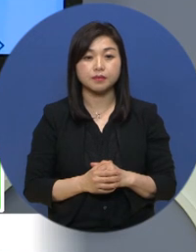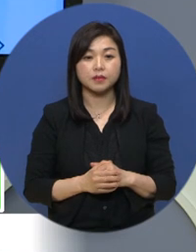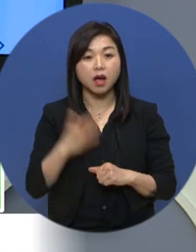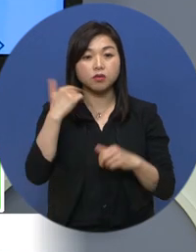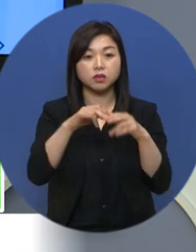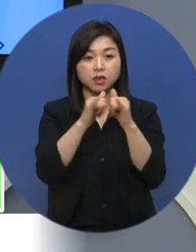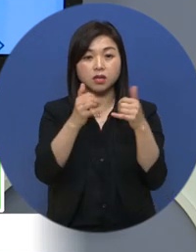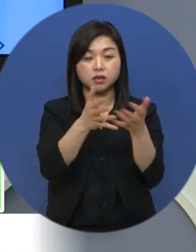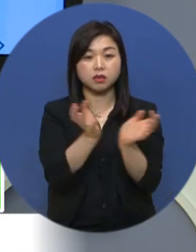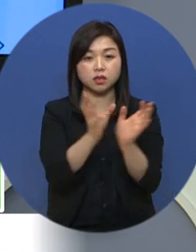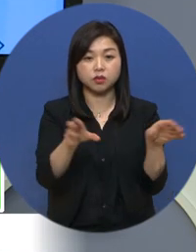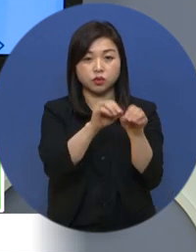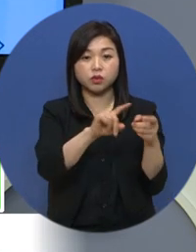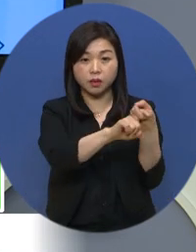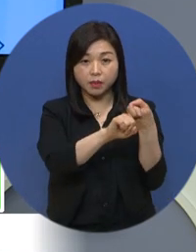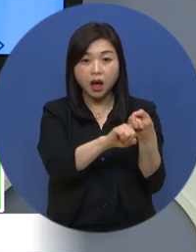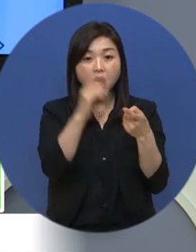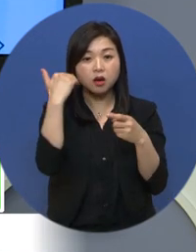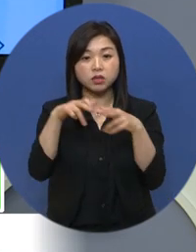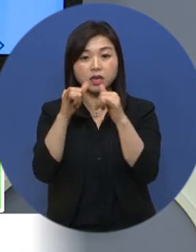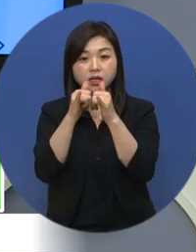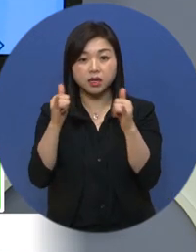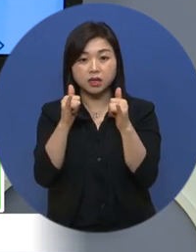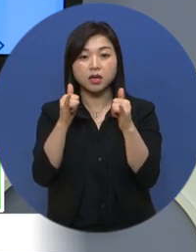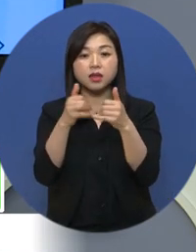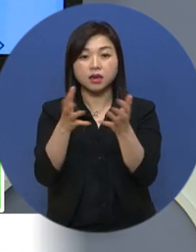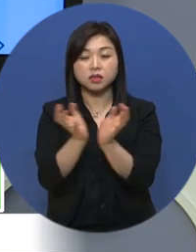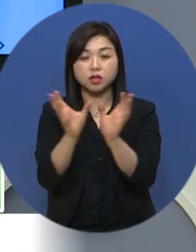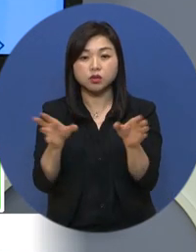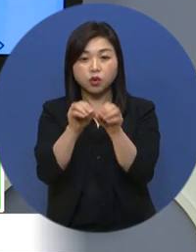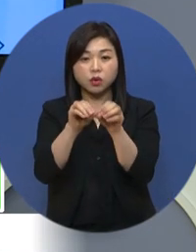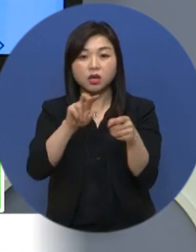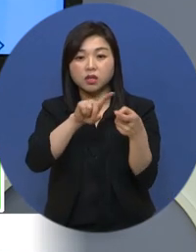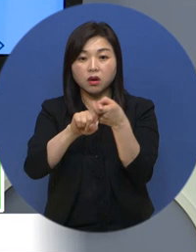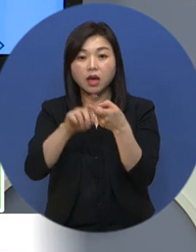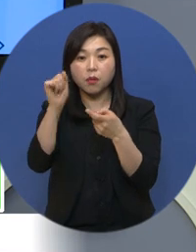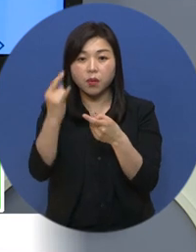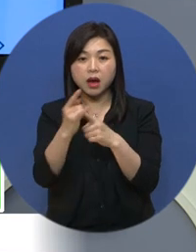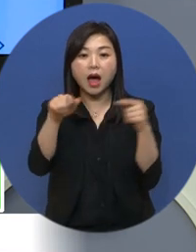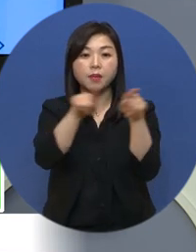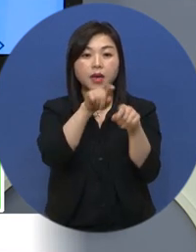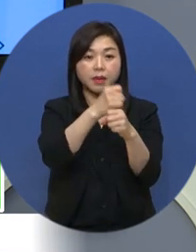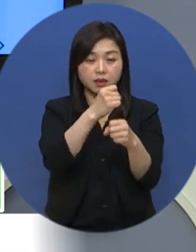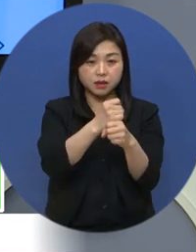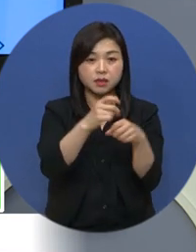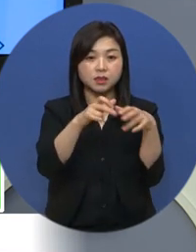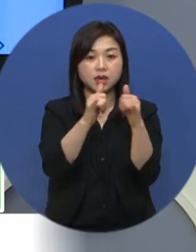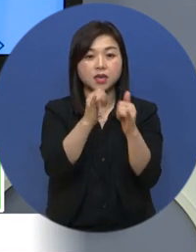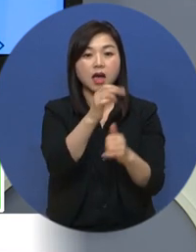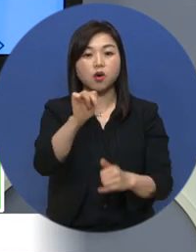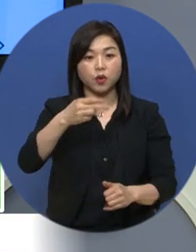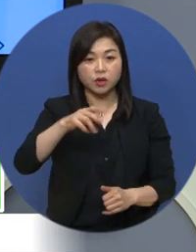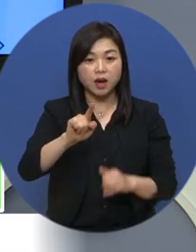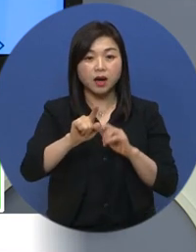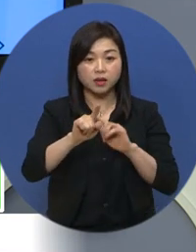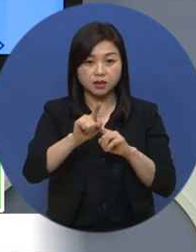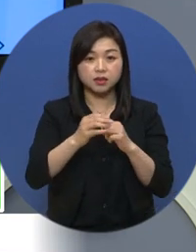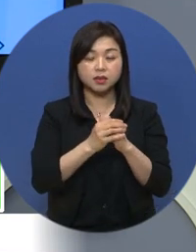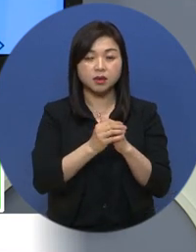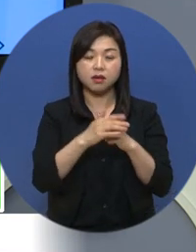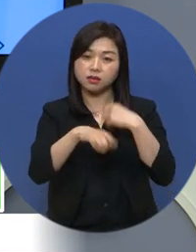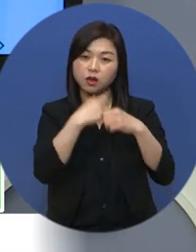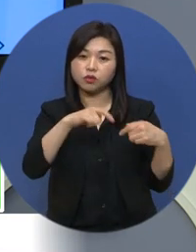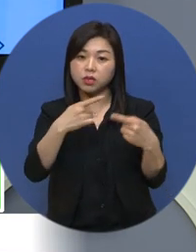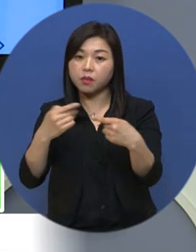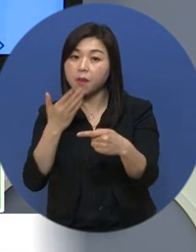한국장애인단체총연맹 과 한국 장애인 단체 총연합회 가 함께 만드는 장애인 아고라는 누구나 자유롭게 참여할 수